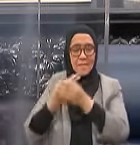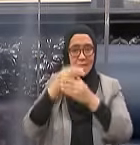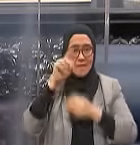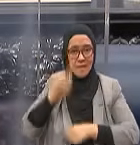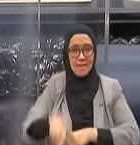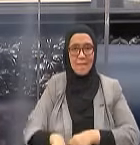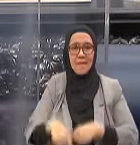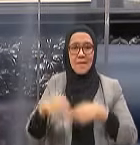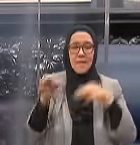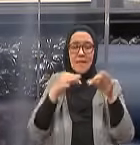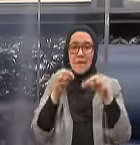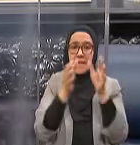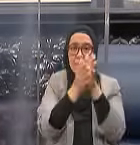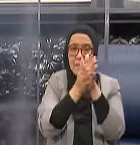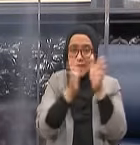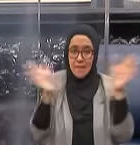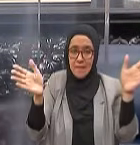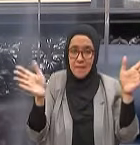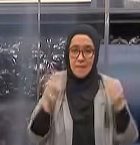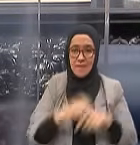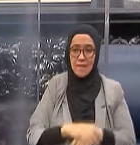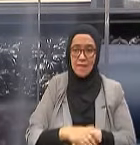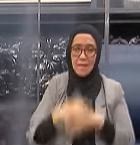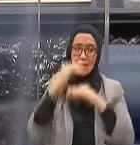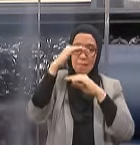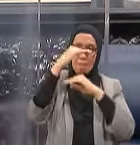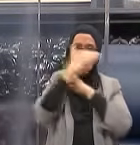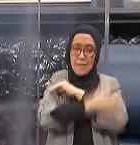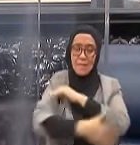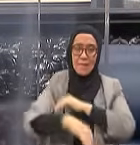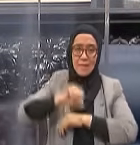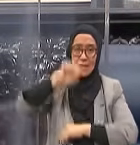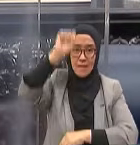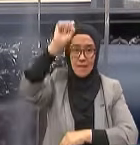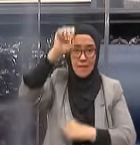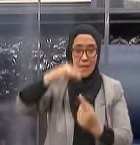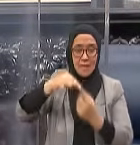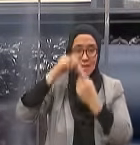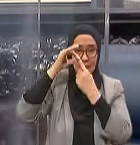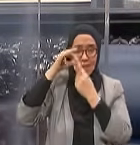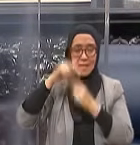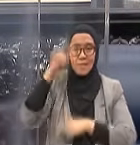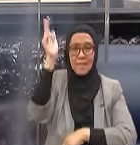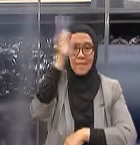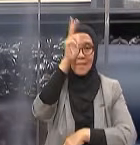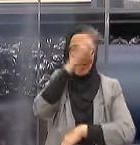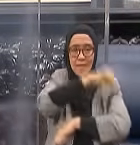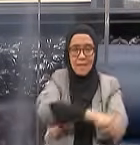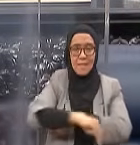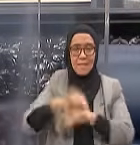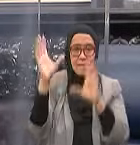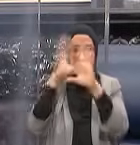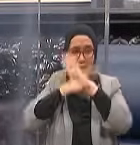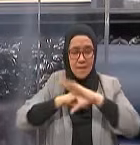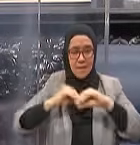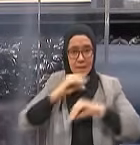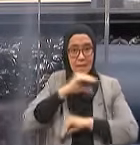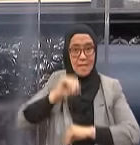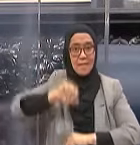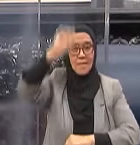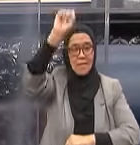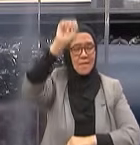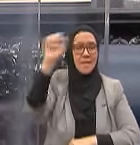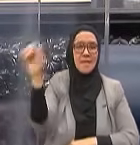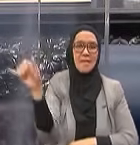pengertian peringkat negeri Sabah khususnya selesai kerjaan laziswaf saja najis Abah juga